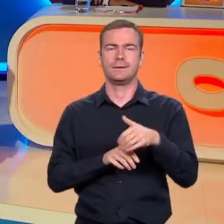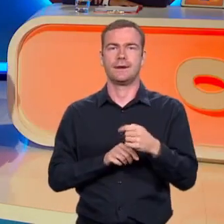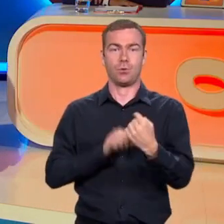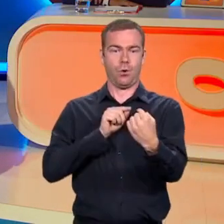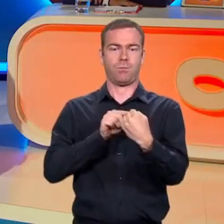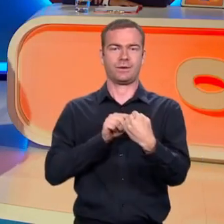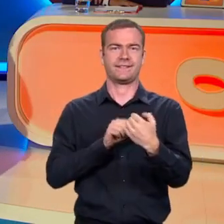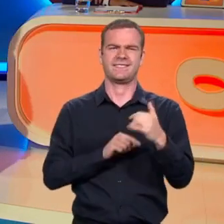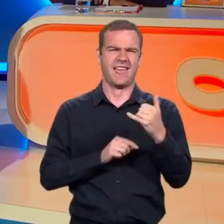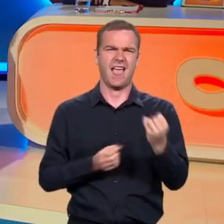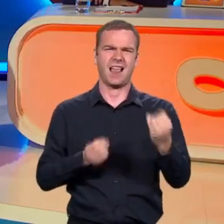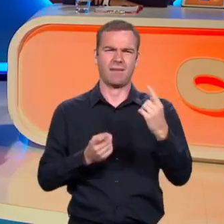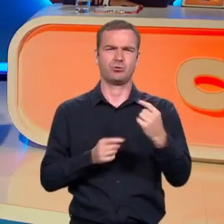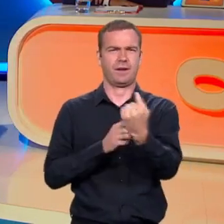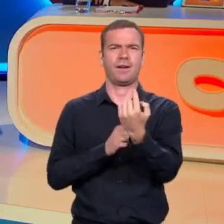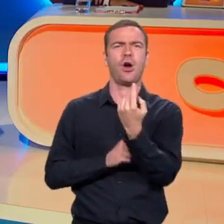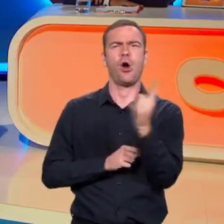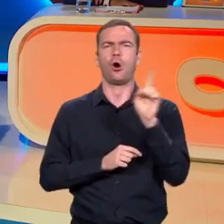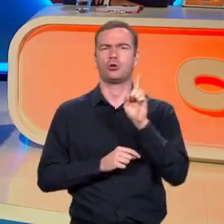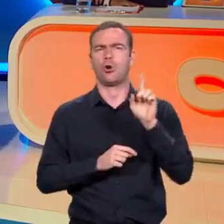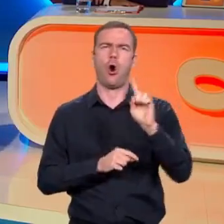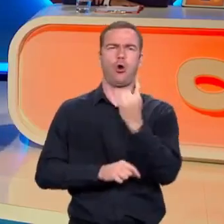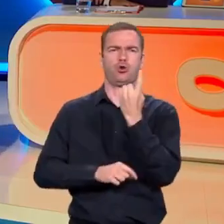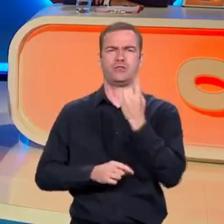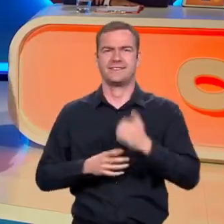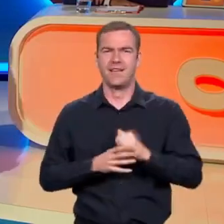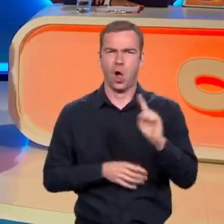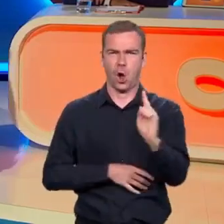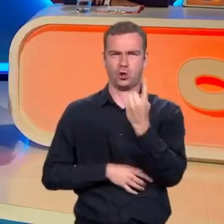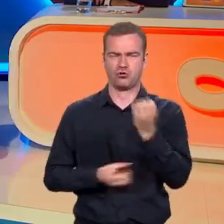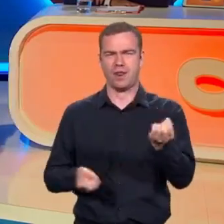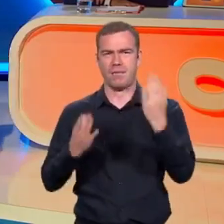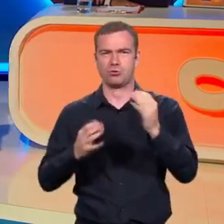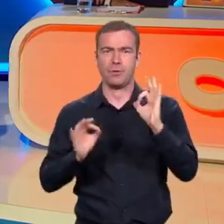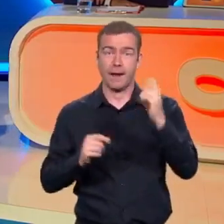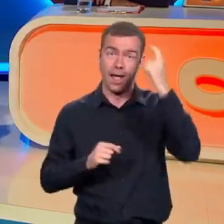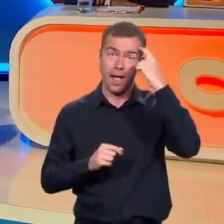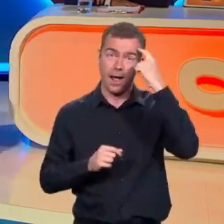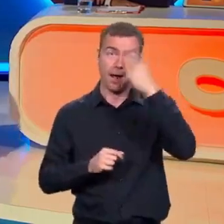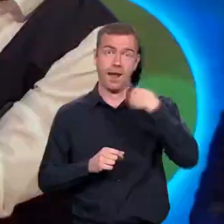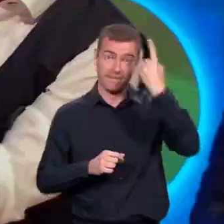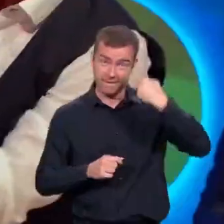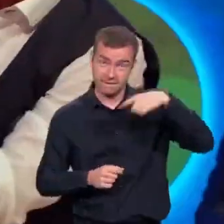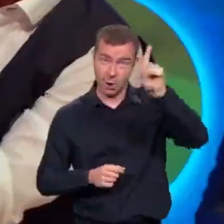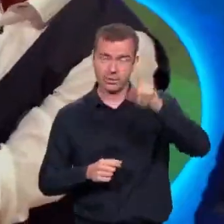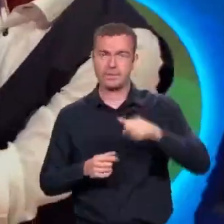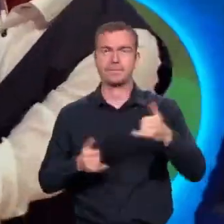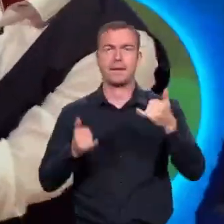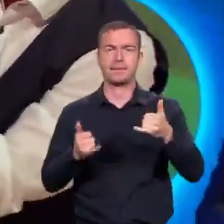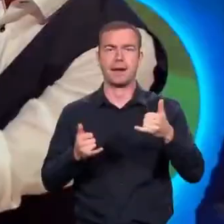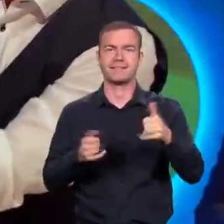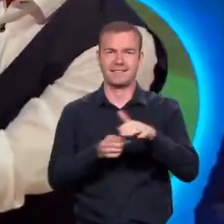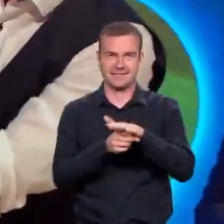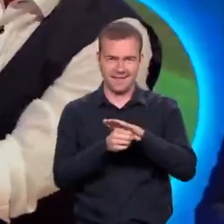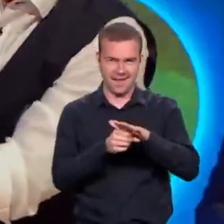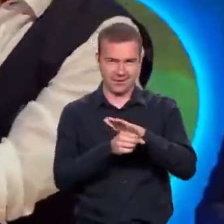radši počkej. Radši obráceně. Ale Renátka... Uvolněte se. Já slibuju, že se vám hlavu ven. Aby to bylo tajemstvím, je